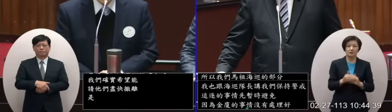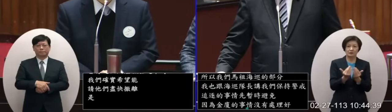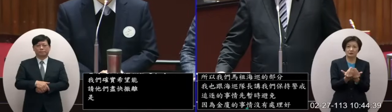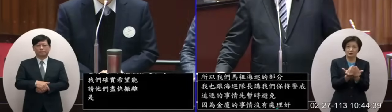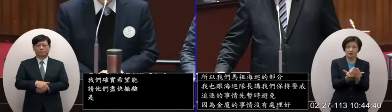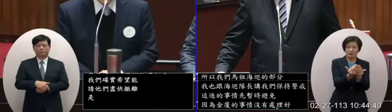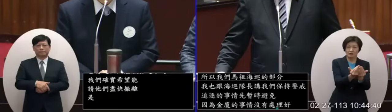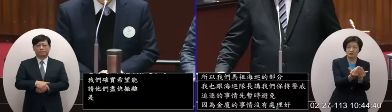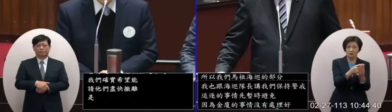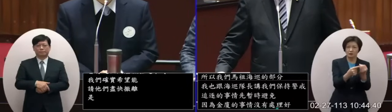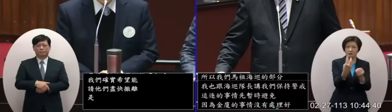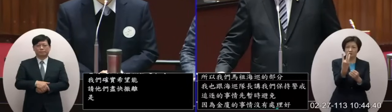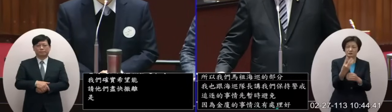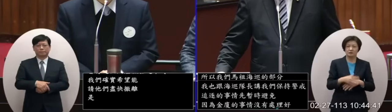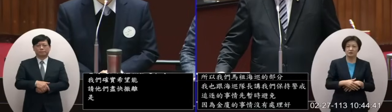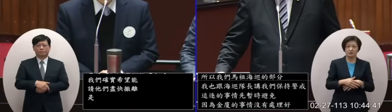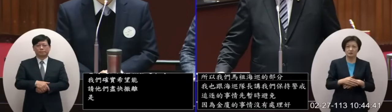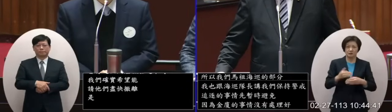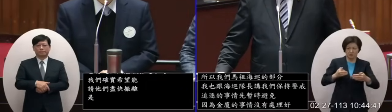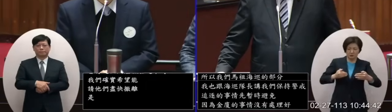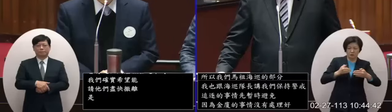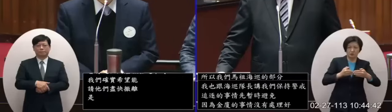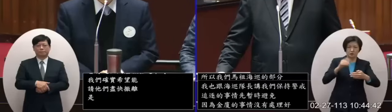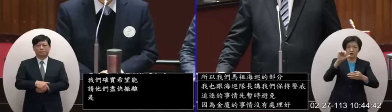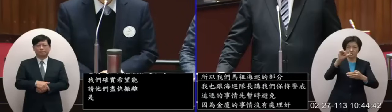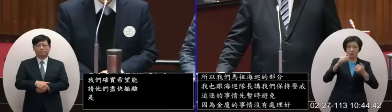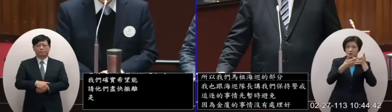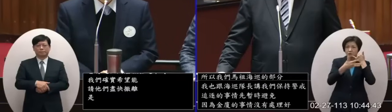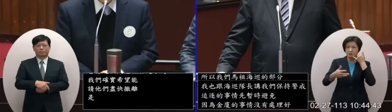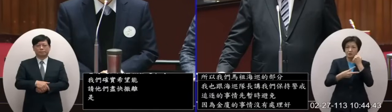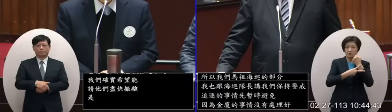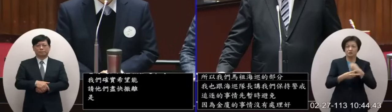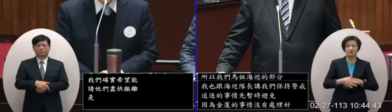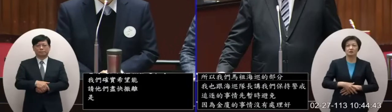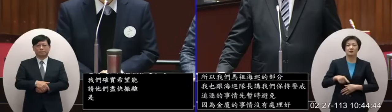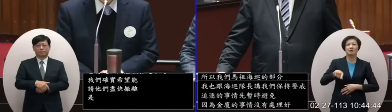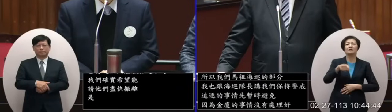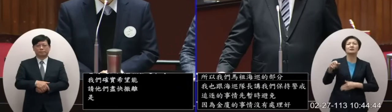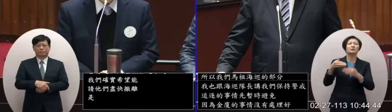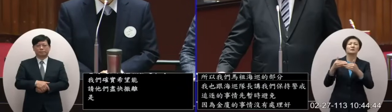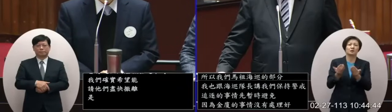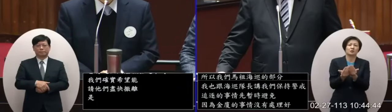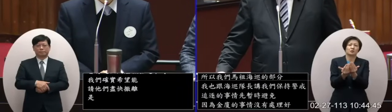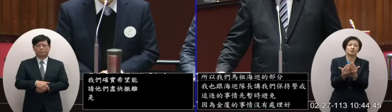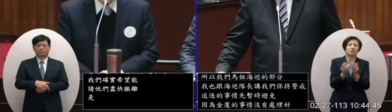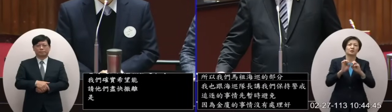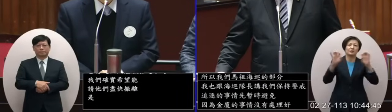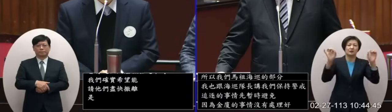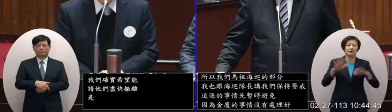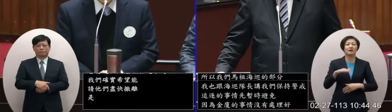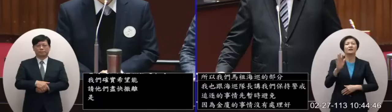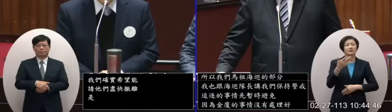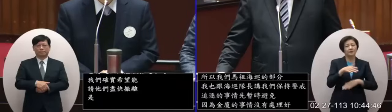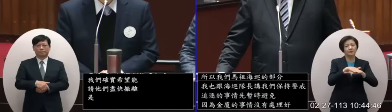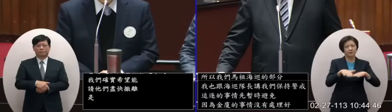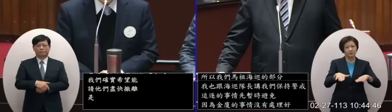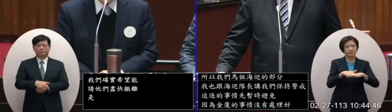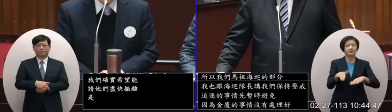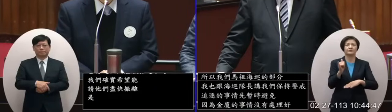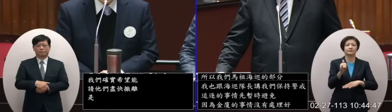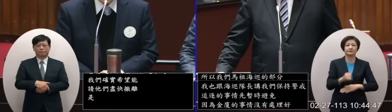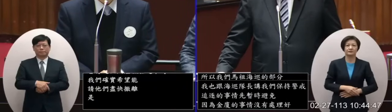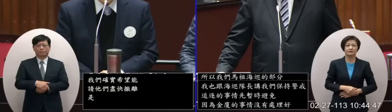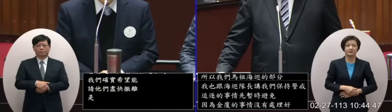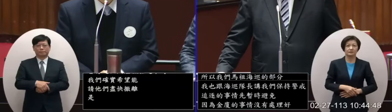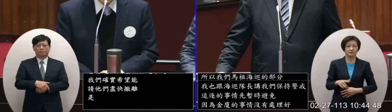我们离我们五海里的地方啊，也在宣示了，哈，但是一切还蛮平和的。那